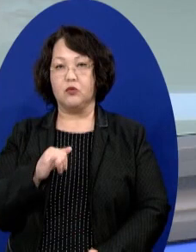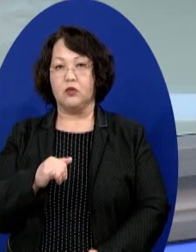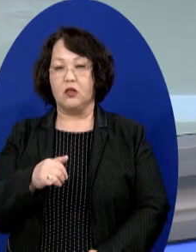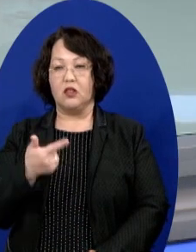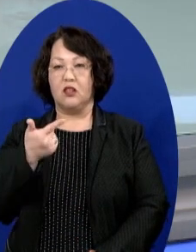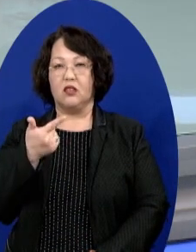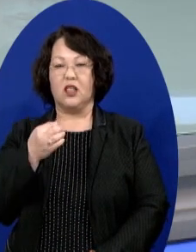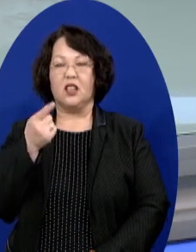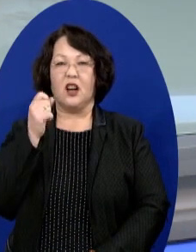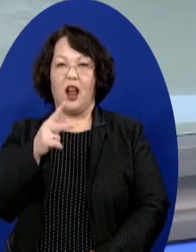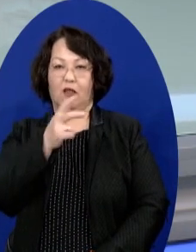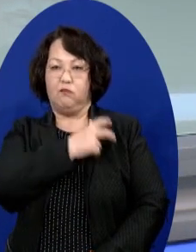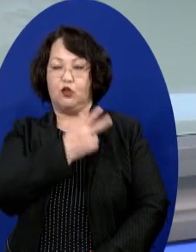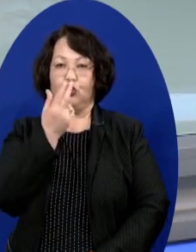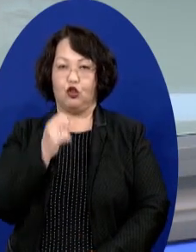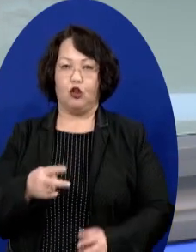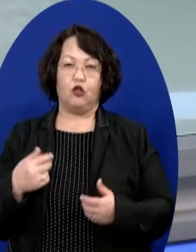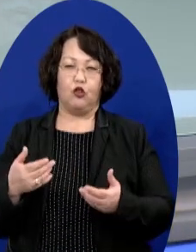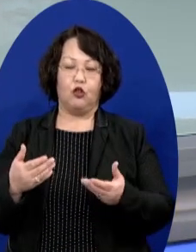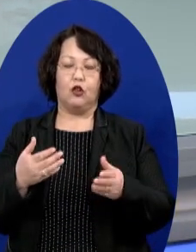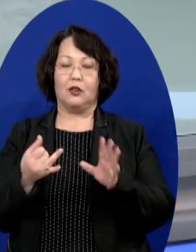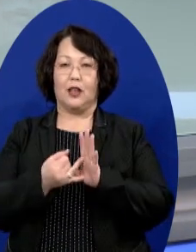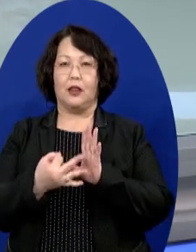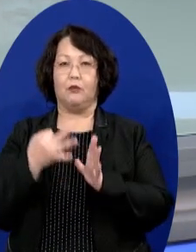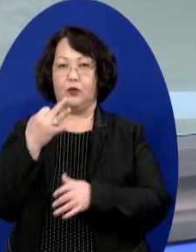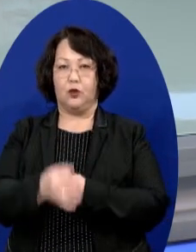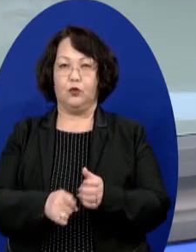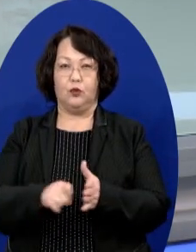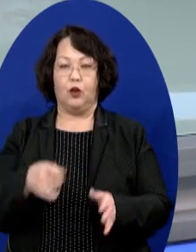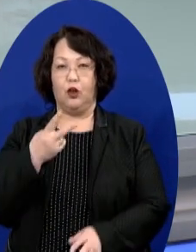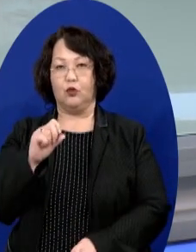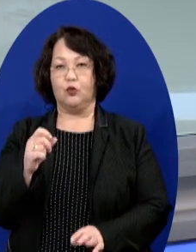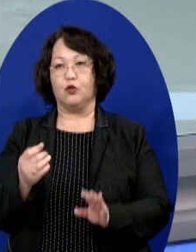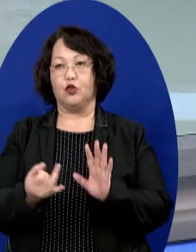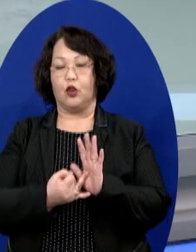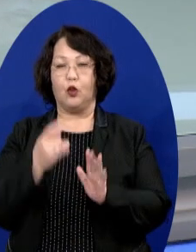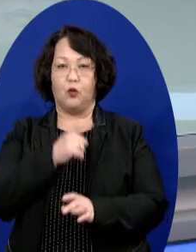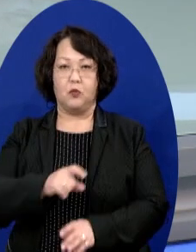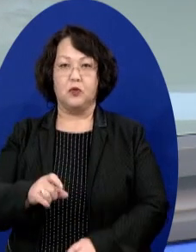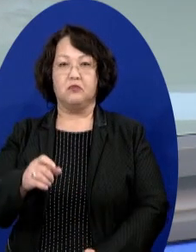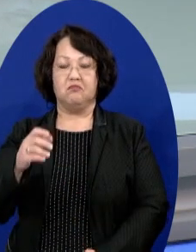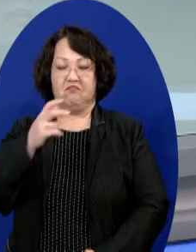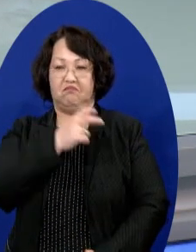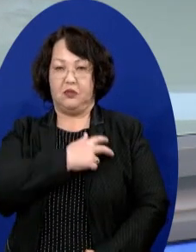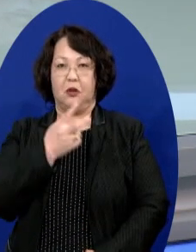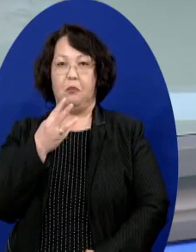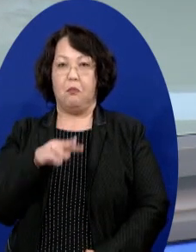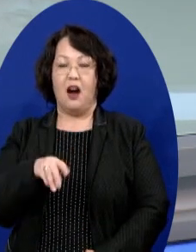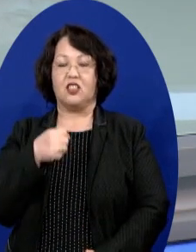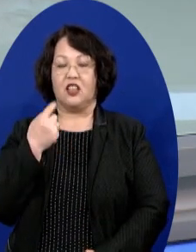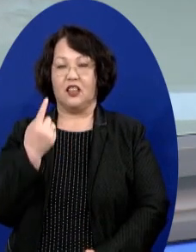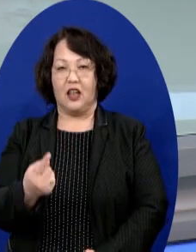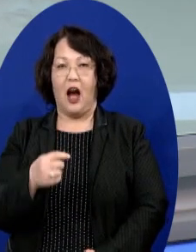олгож эхэлснээс хойших 78 жилийн хугацаанд 207 цэргийн зүтгэлтэн энэхүү эрхэн цолыг хүрдэсний дотор маршал 1, арми генерал